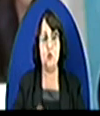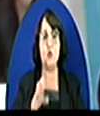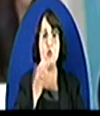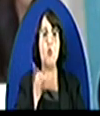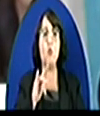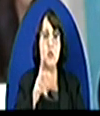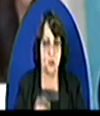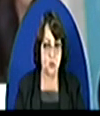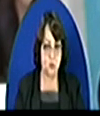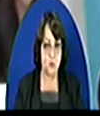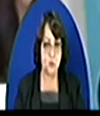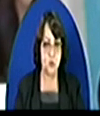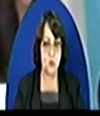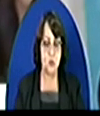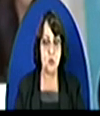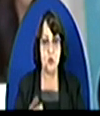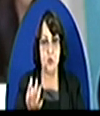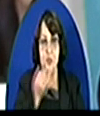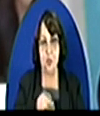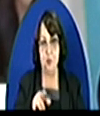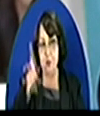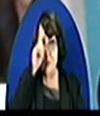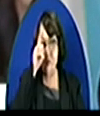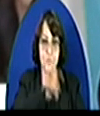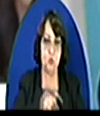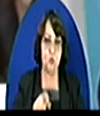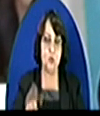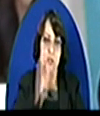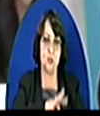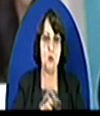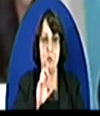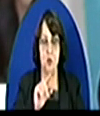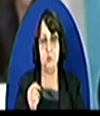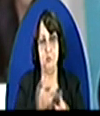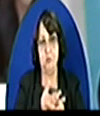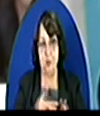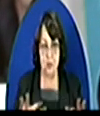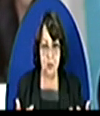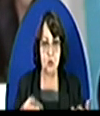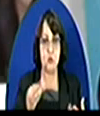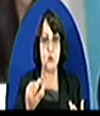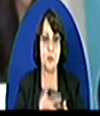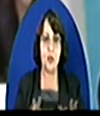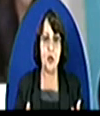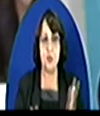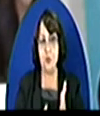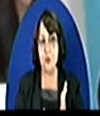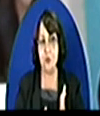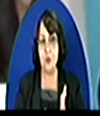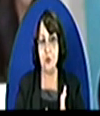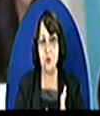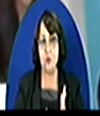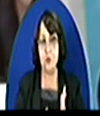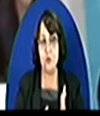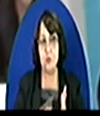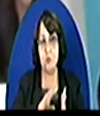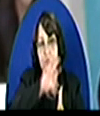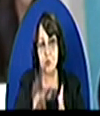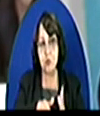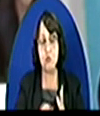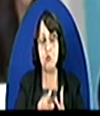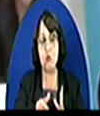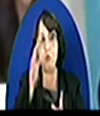соёлогч энэ эмчнэрийн ашигладаг тэр багаж хэрэгсэл тоног тохиромж технологи гэдэг нь хөрөнгө